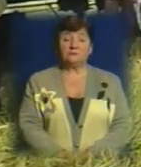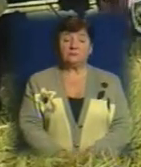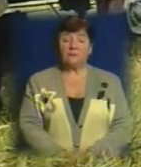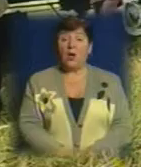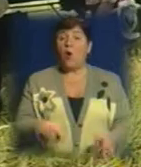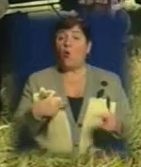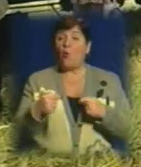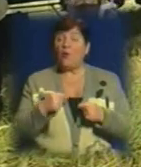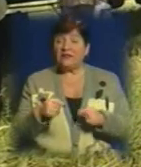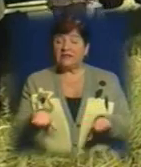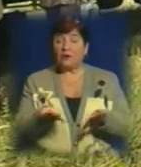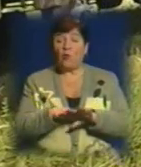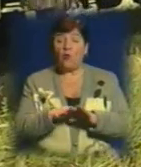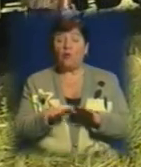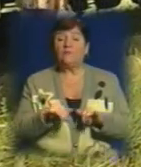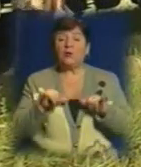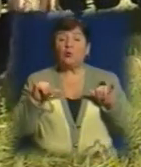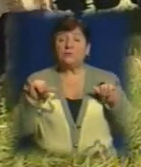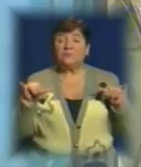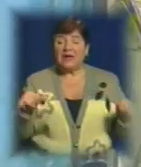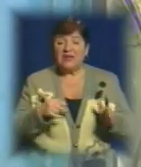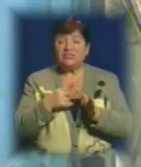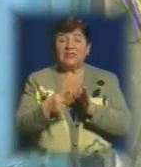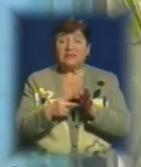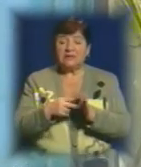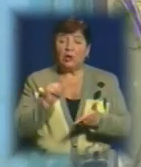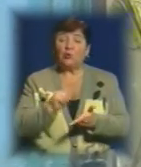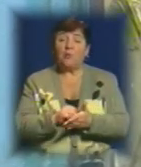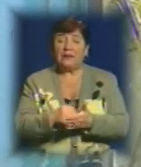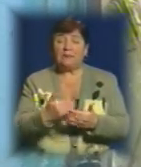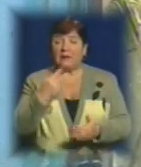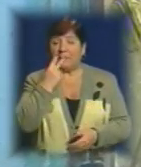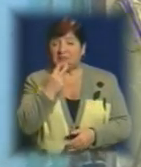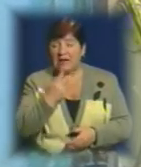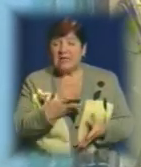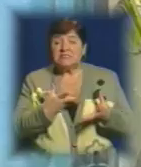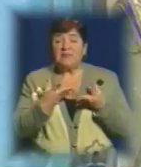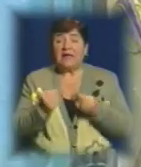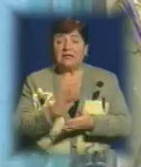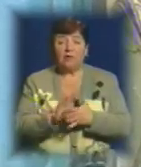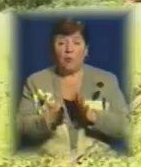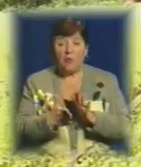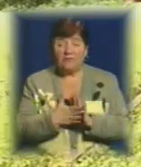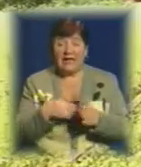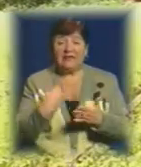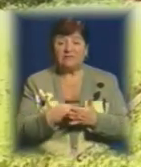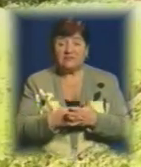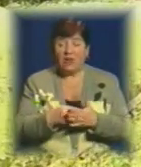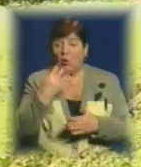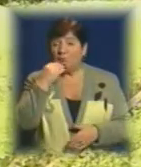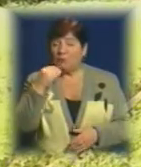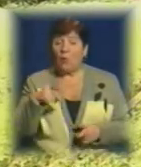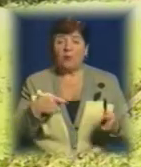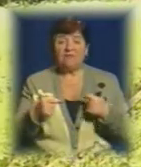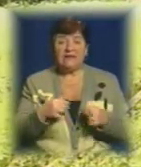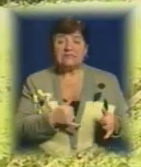Уряд розробив концепцію збереження та розвитку висококолійних залізниць. Документ передбачає створення сприятливих умов для залучення інвестицій, вдосконалення системи